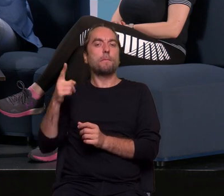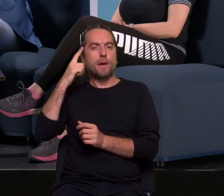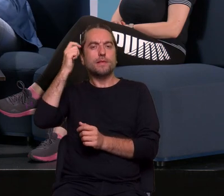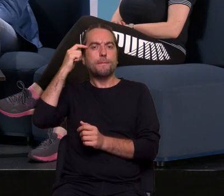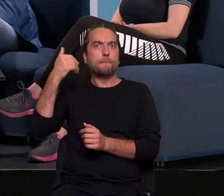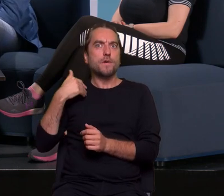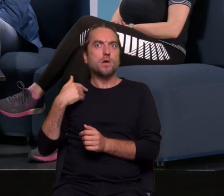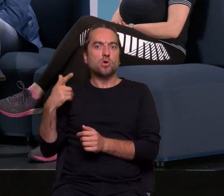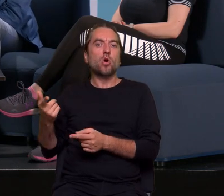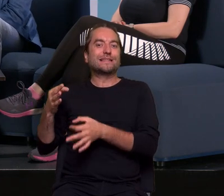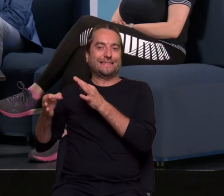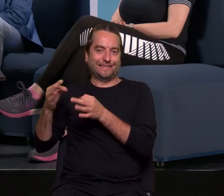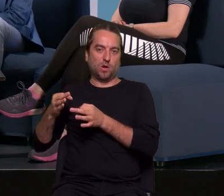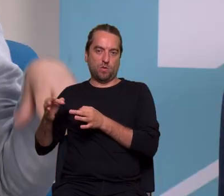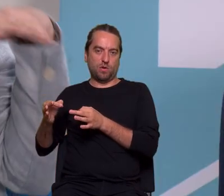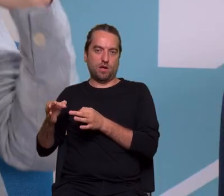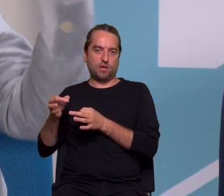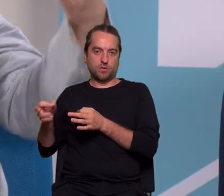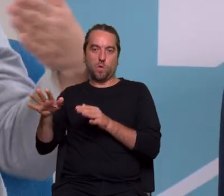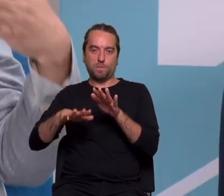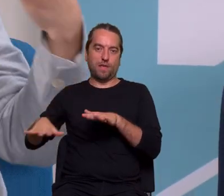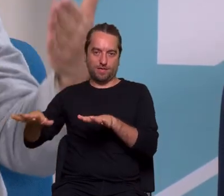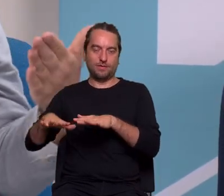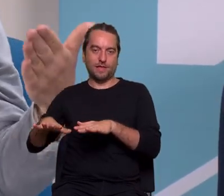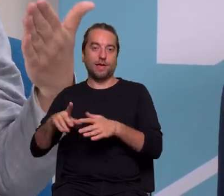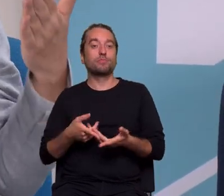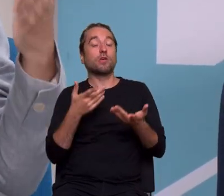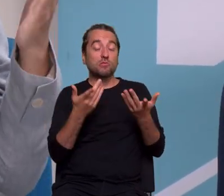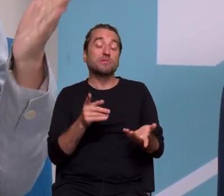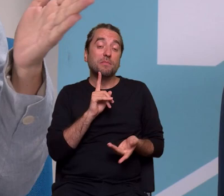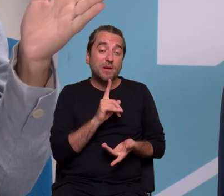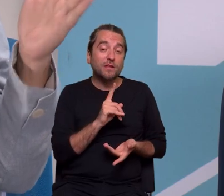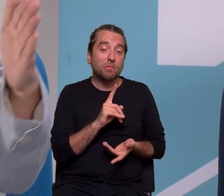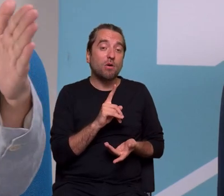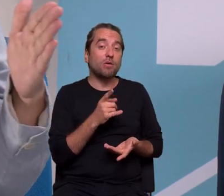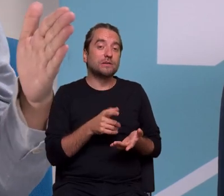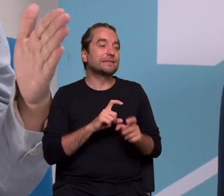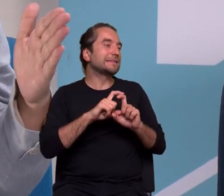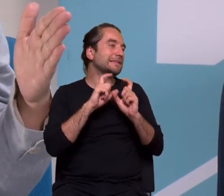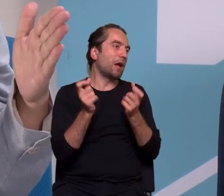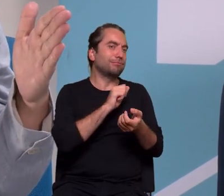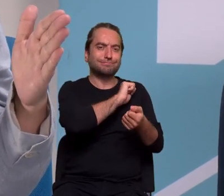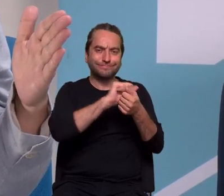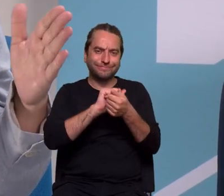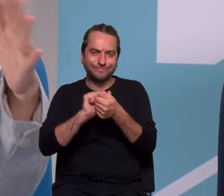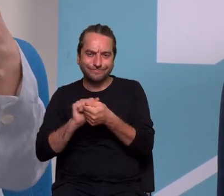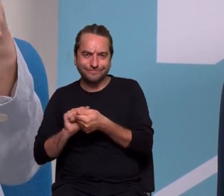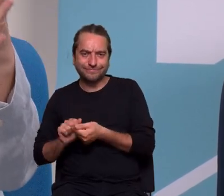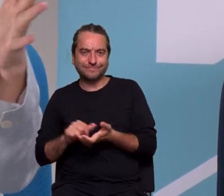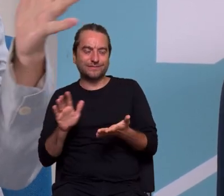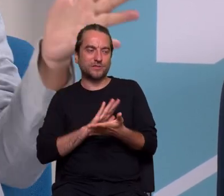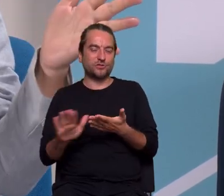to tu było, nie? No właśnie, bo całkowite wymazanie byłoby też odwrócenie się od tej